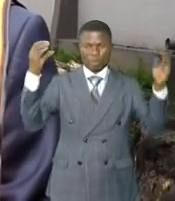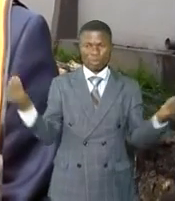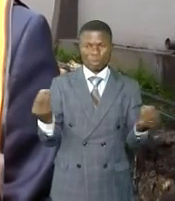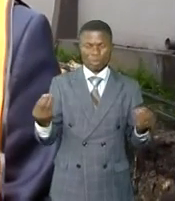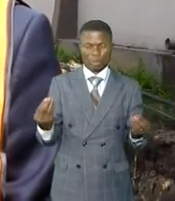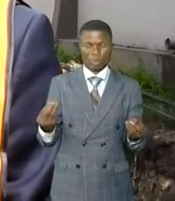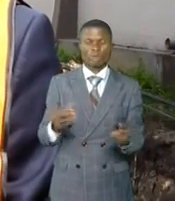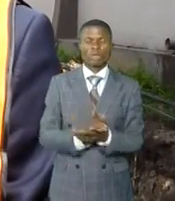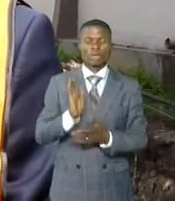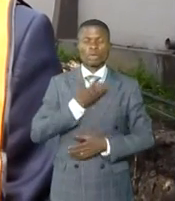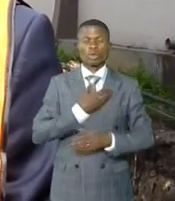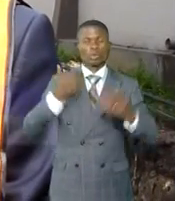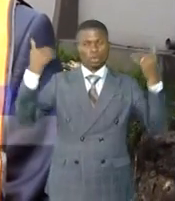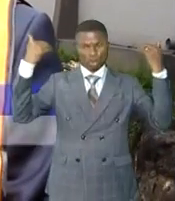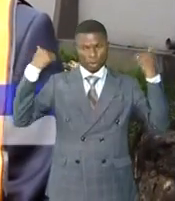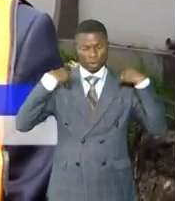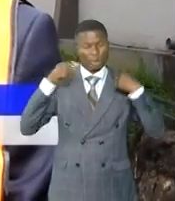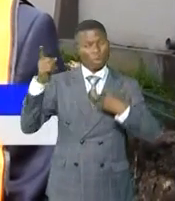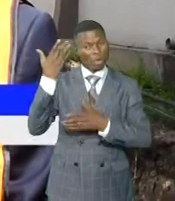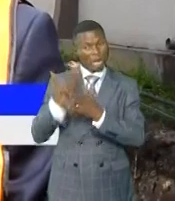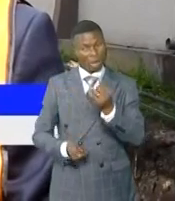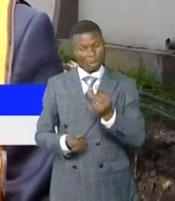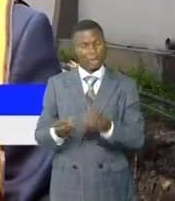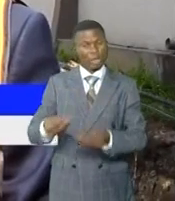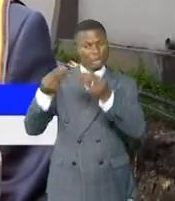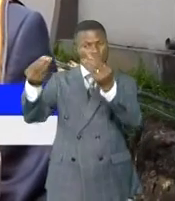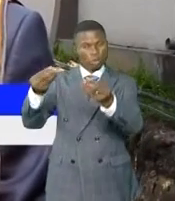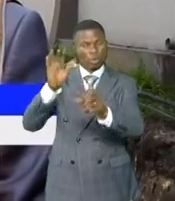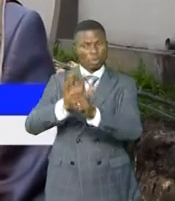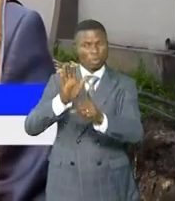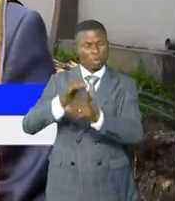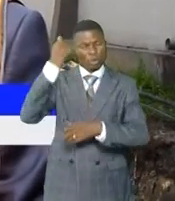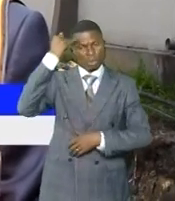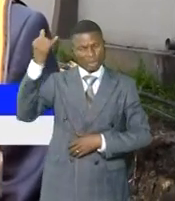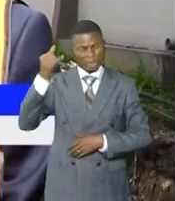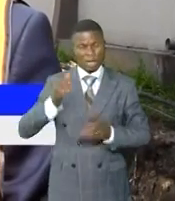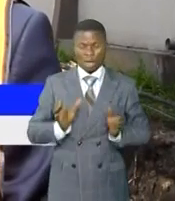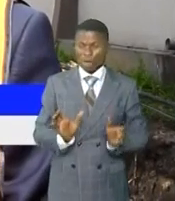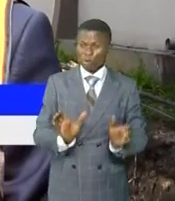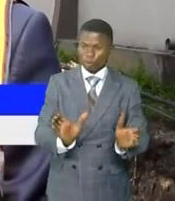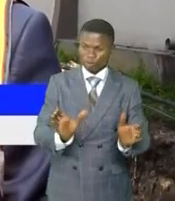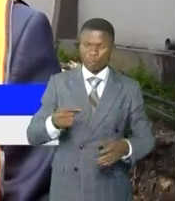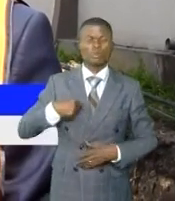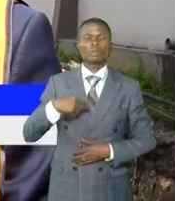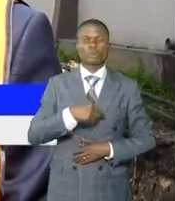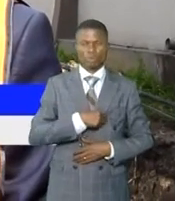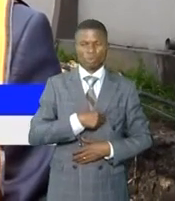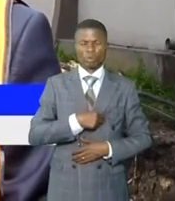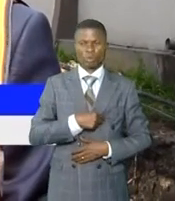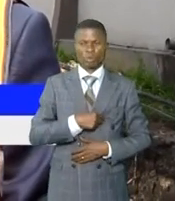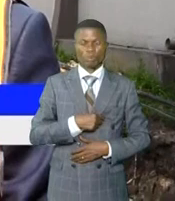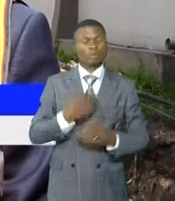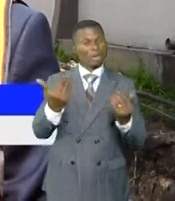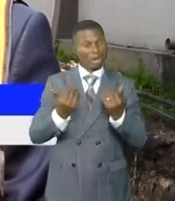que n'eût été cela, en fait c'est lui qui donne l'impulsion. Et cette